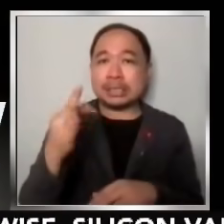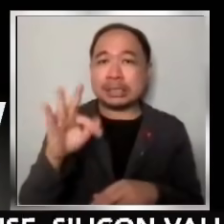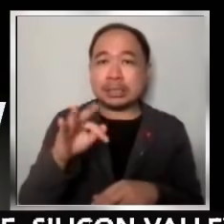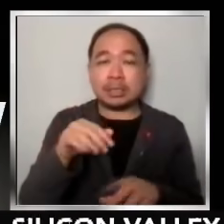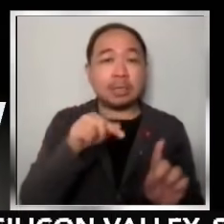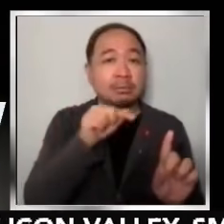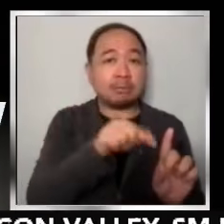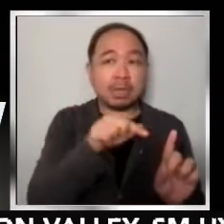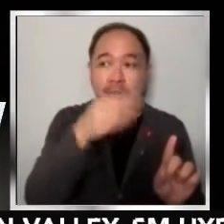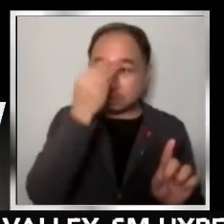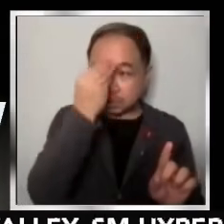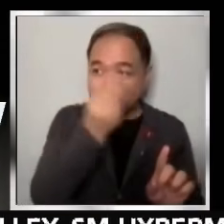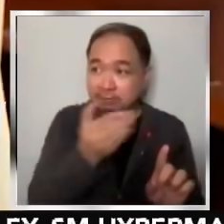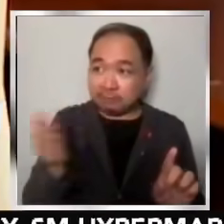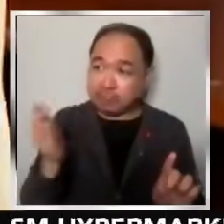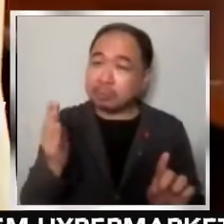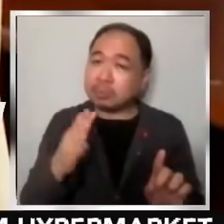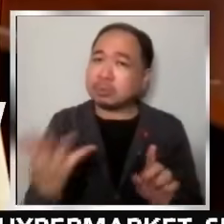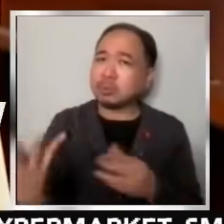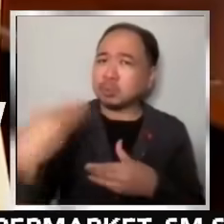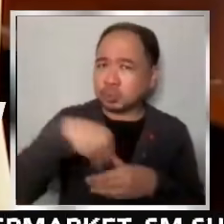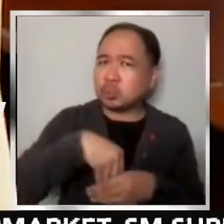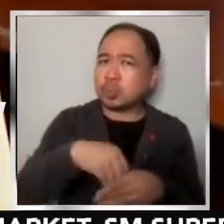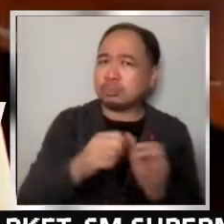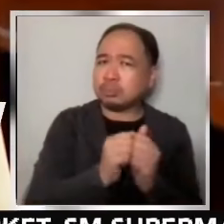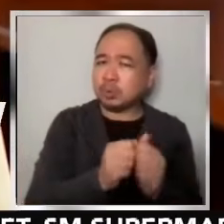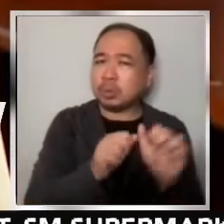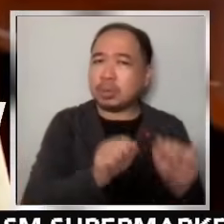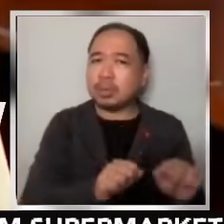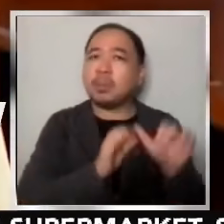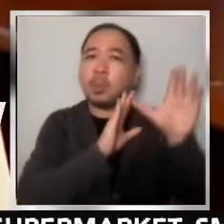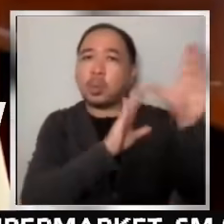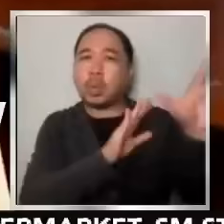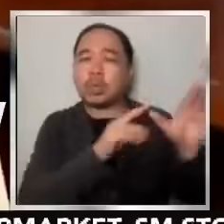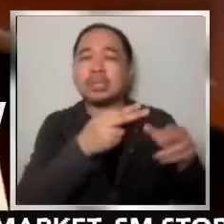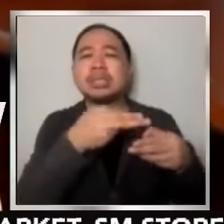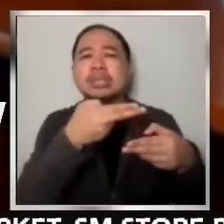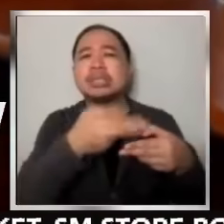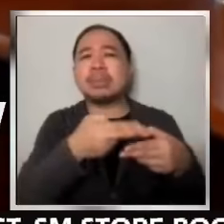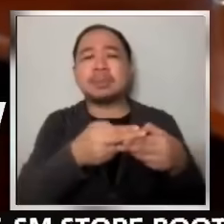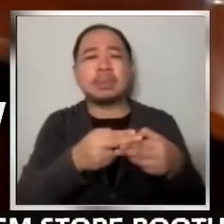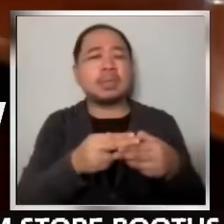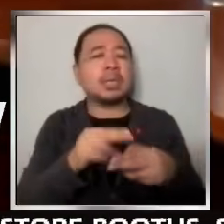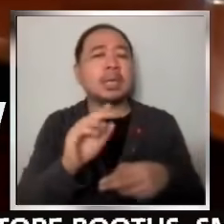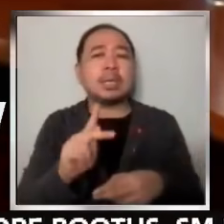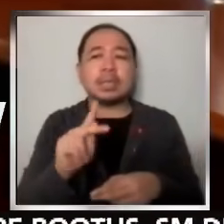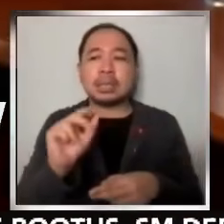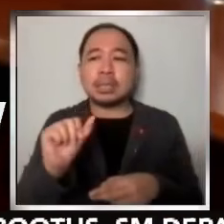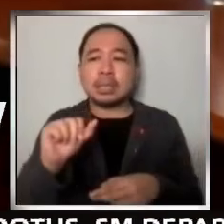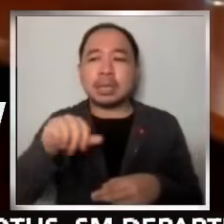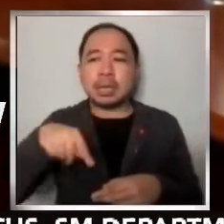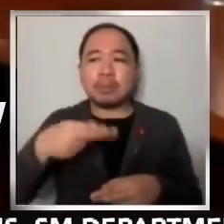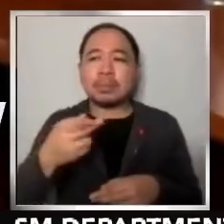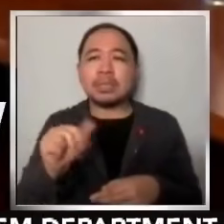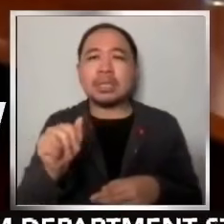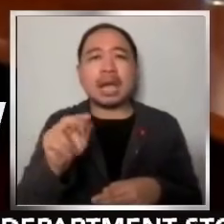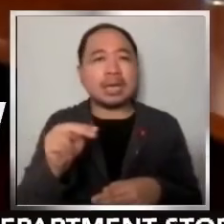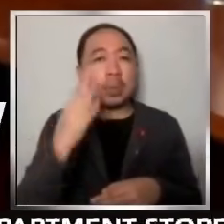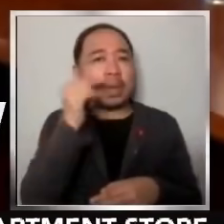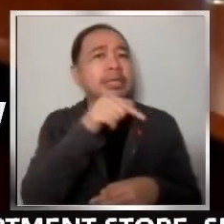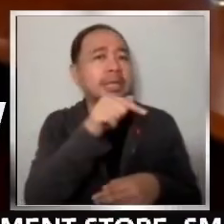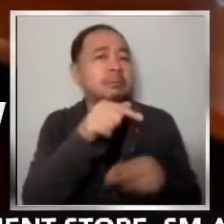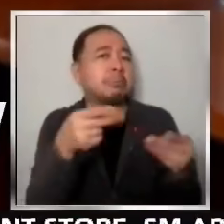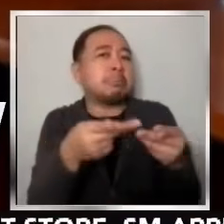sa kanya sa bundok na ang tawag ay kapihan dahil iyon daw ang langit. At ang